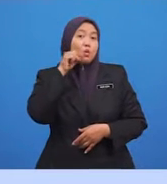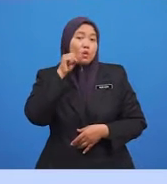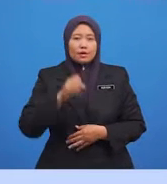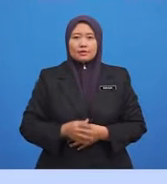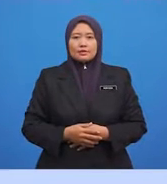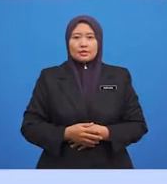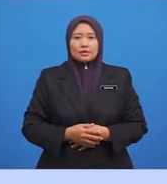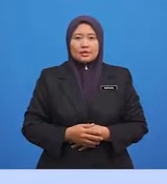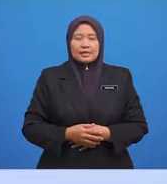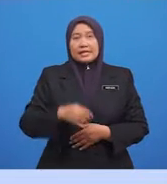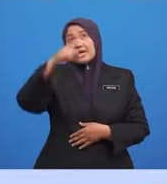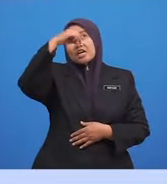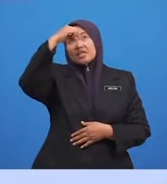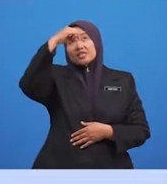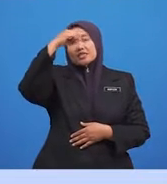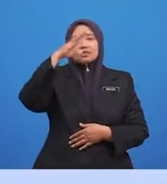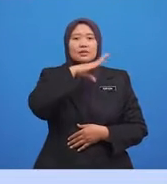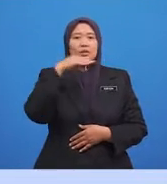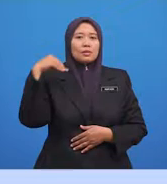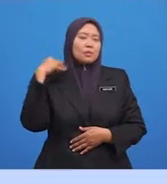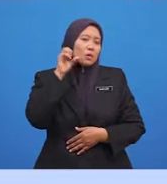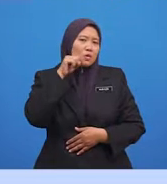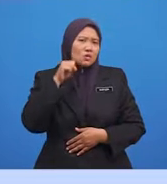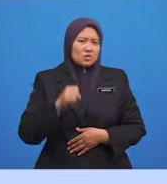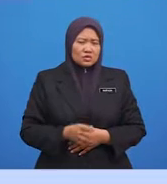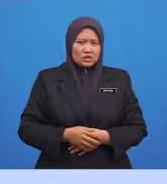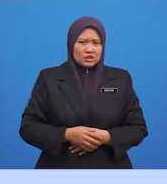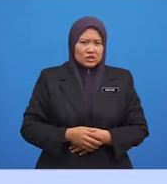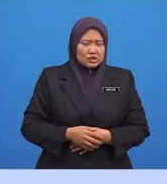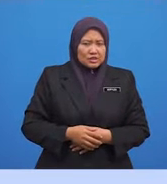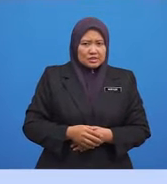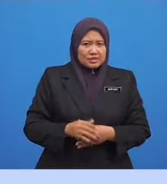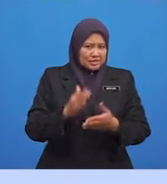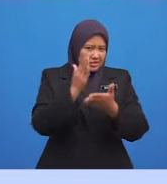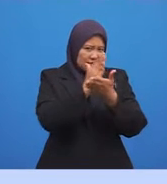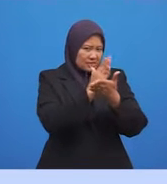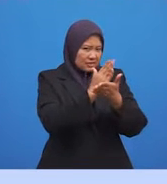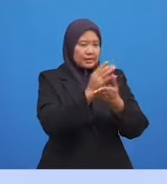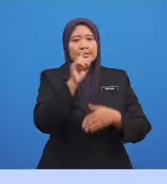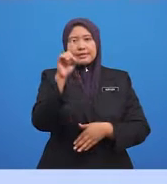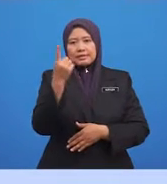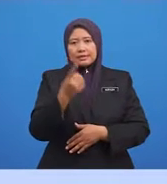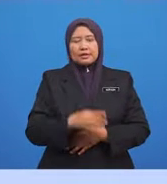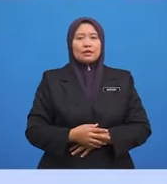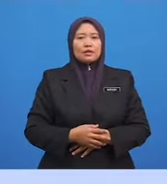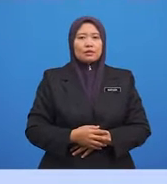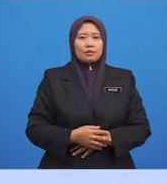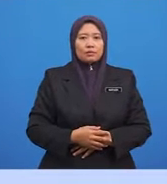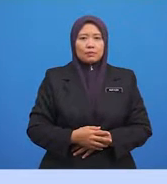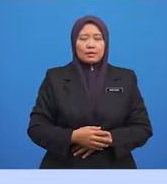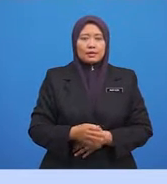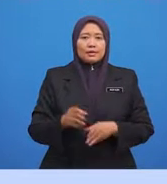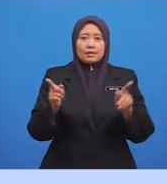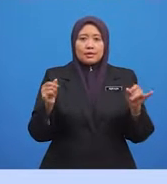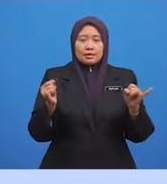Ya, jus anggur dan jus oren tinggal setengah daripadanya. Di mana isi padu